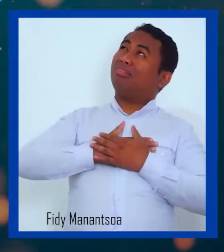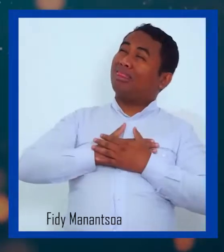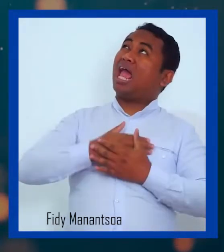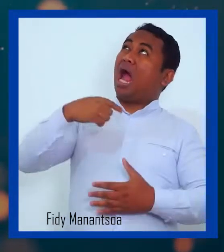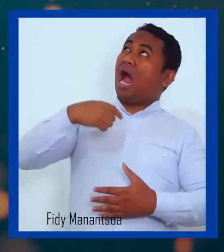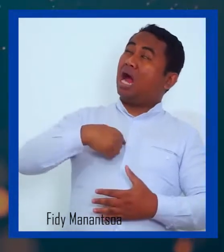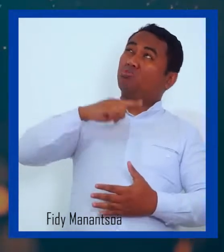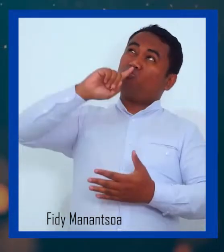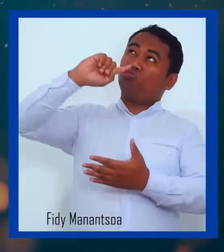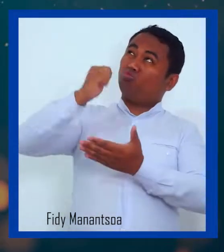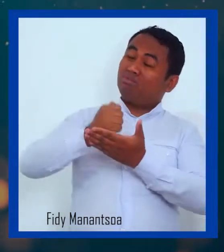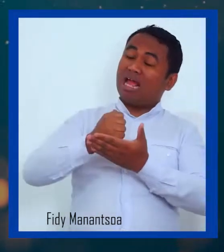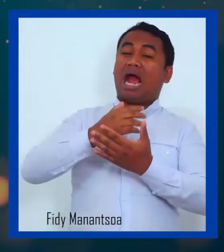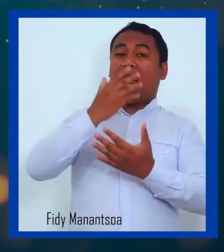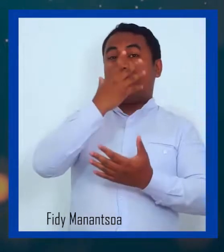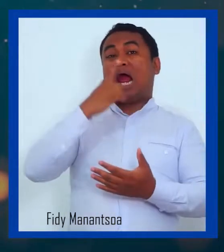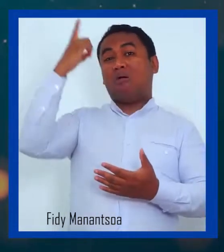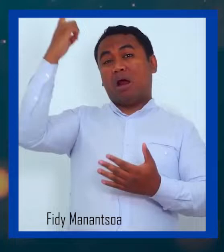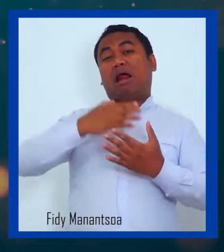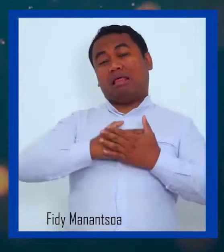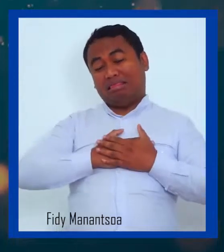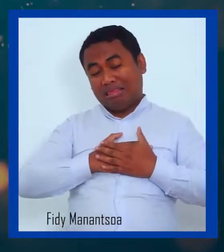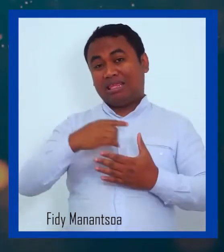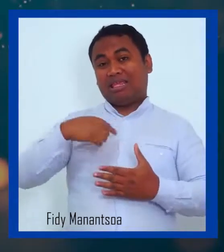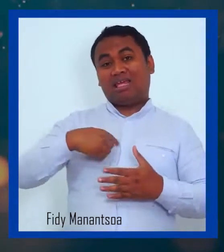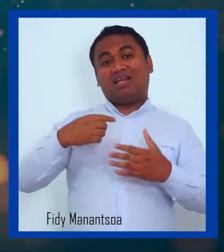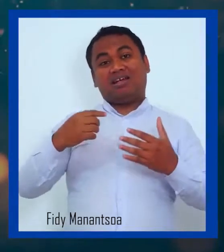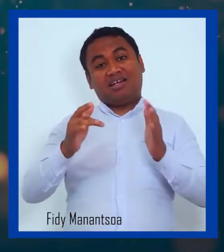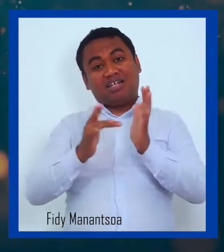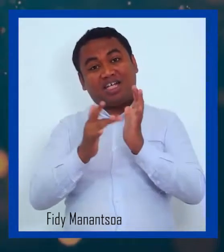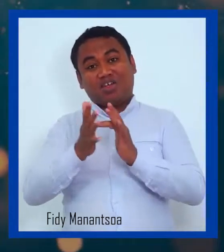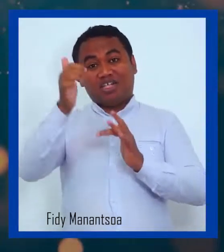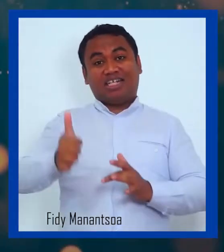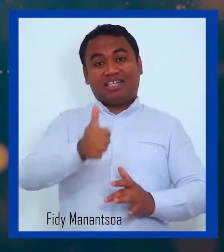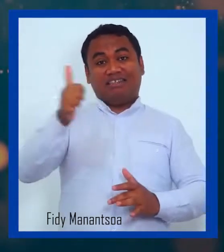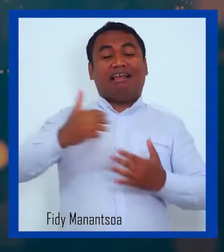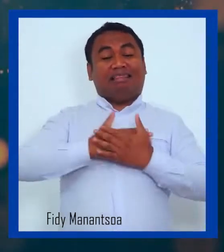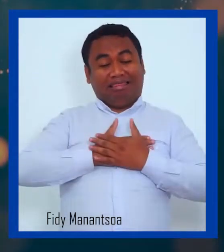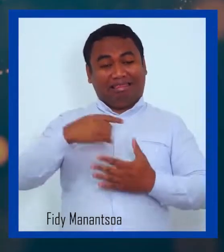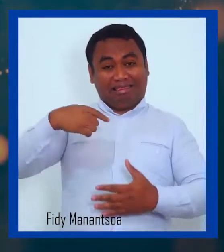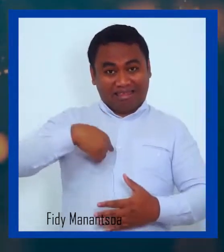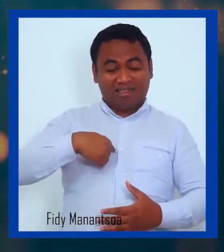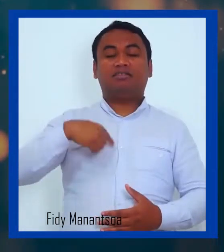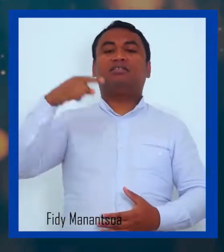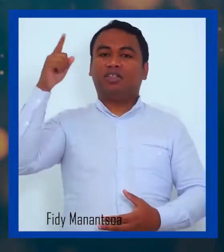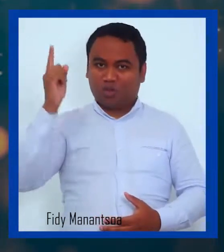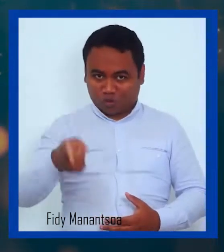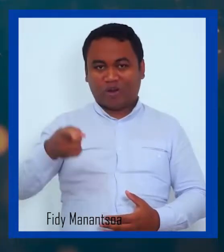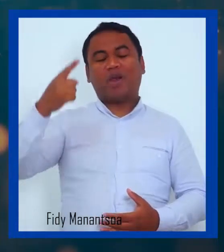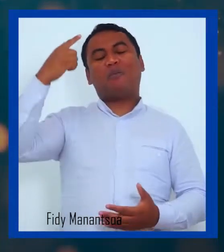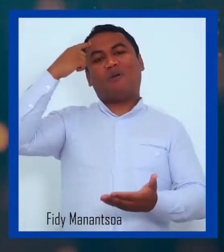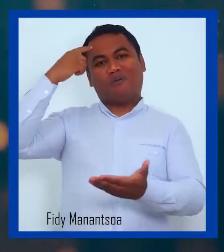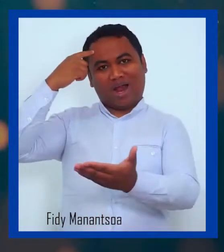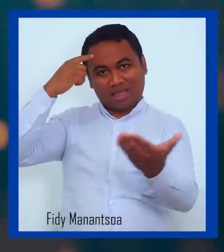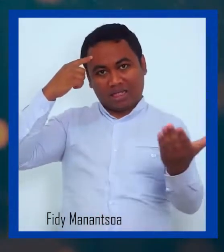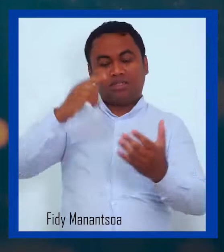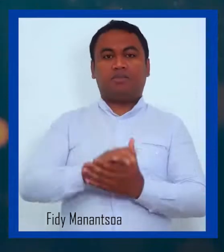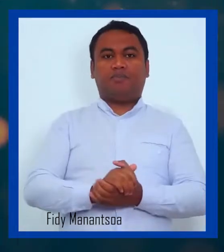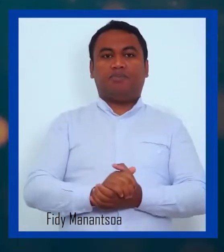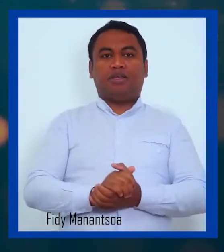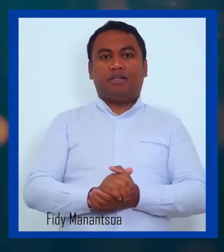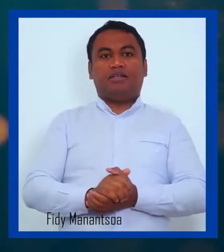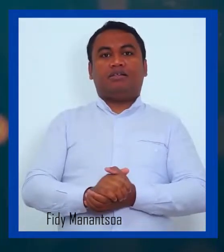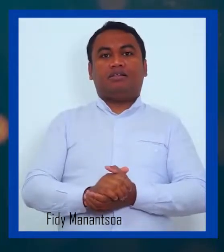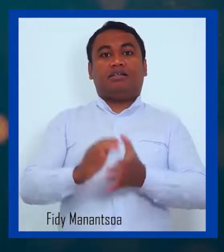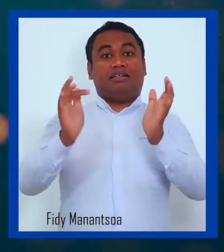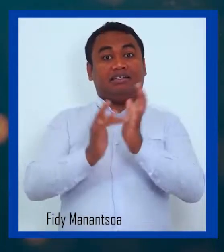alavany sy ny rehetrarehetra mahakasika an'izany fitiavan'Andriamanitra sy fitiavan'i Kristy izany. Fa ny fitiavan'i Kristy ozy izy